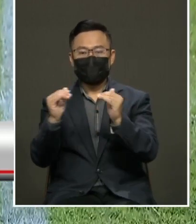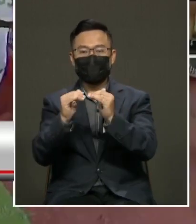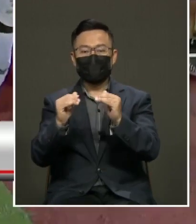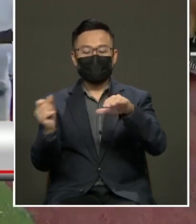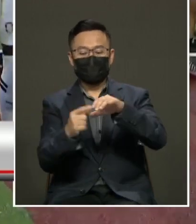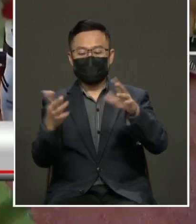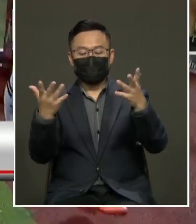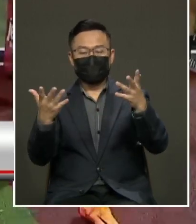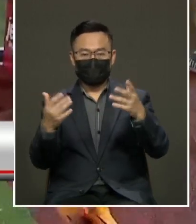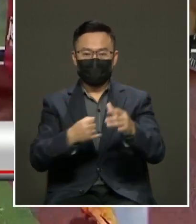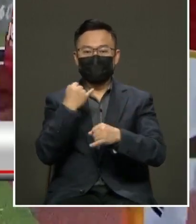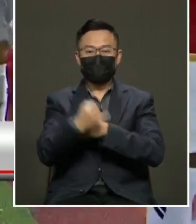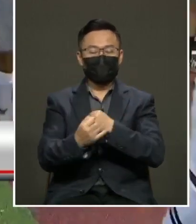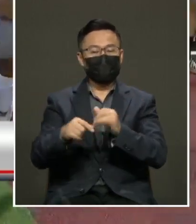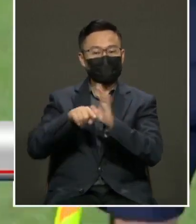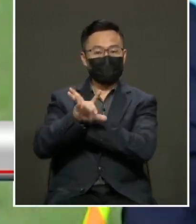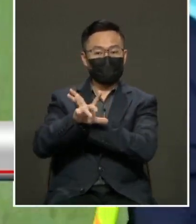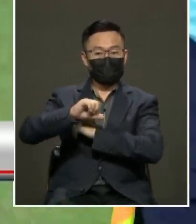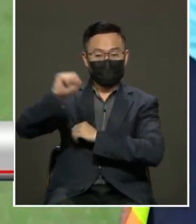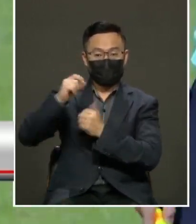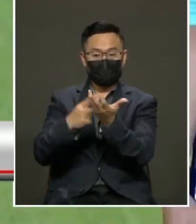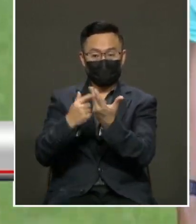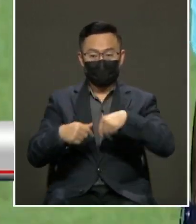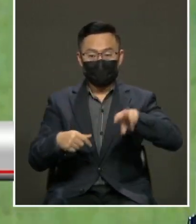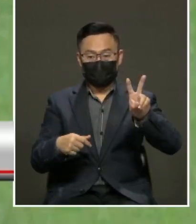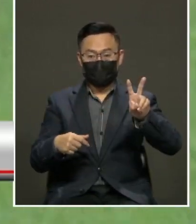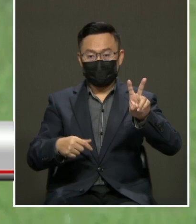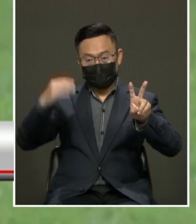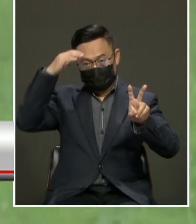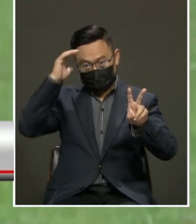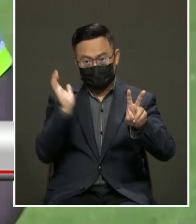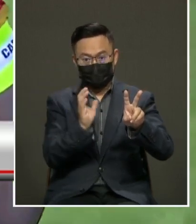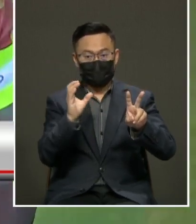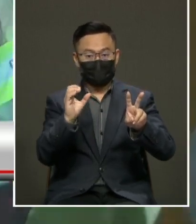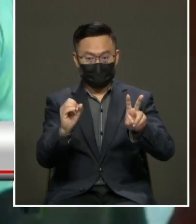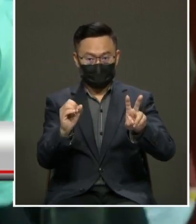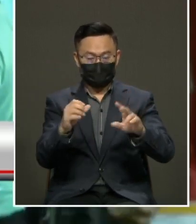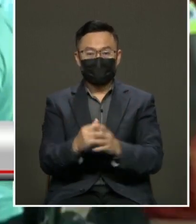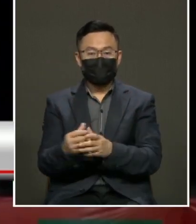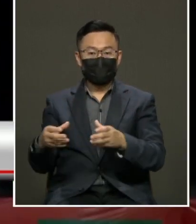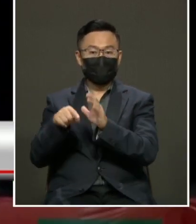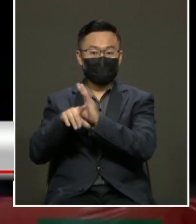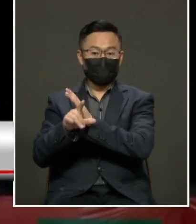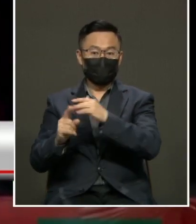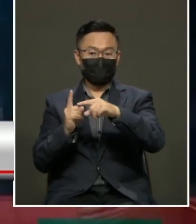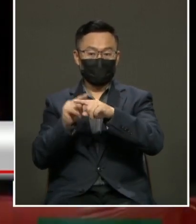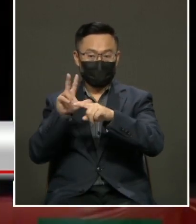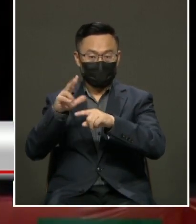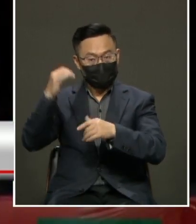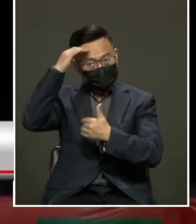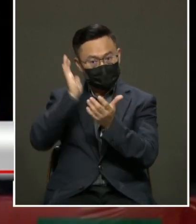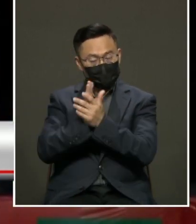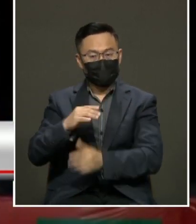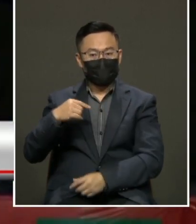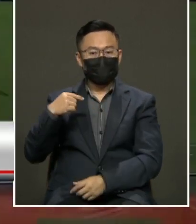มาชนะโปลิสเทโรไป2-0ก็ถือว่าเป็นการประเดิม3แต้มแรกในไทยลีกนะคะส่วนโปลิสเทโรเนี่ยแพ้เป็นนัดที่2ติดต่